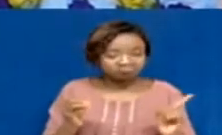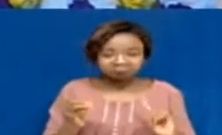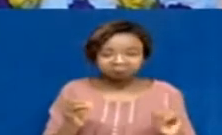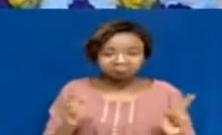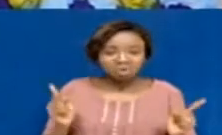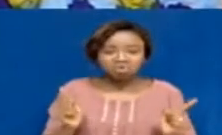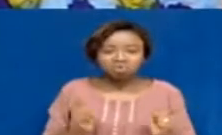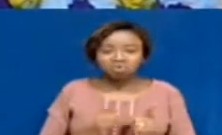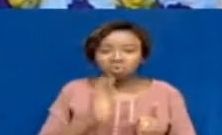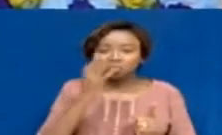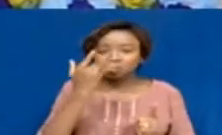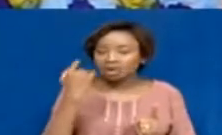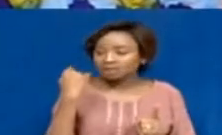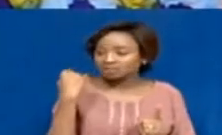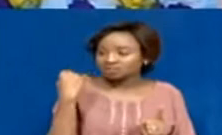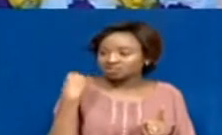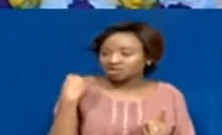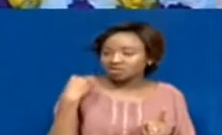Jana